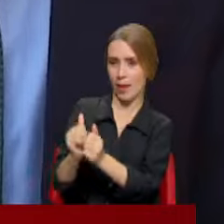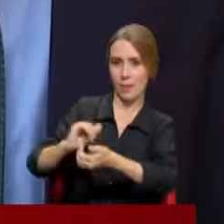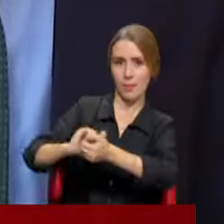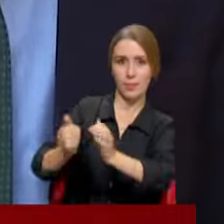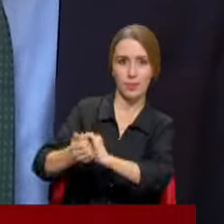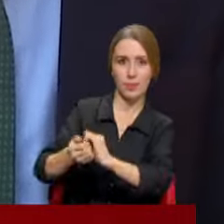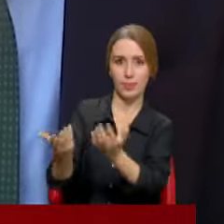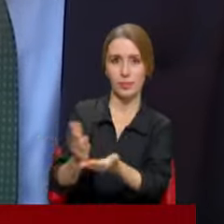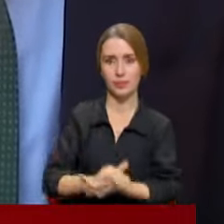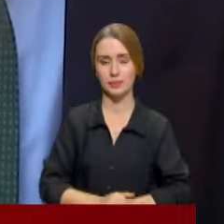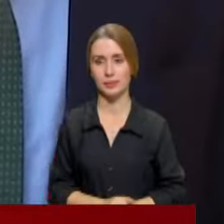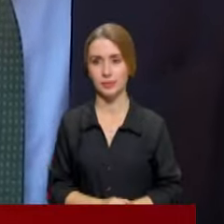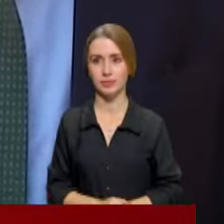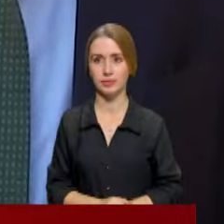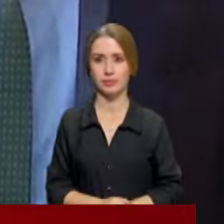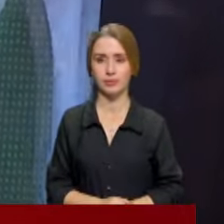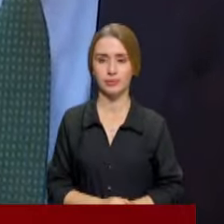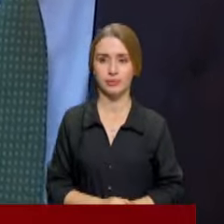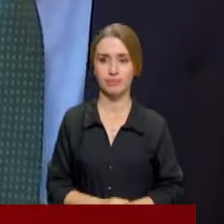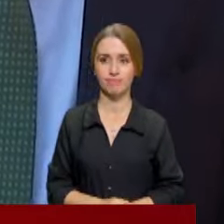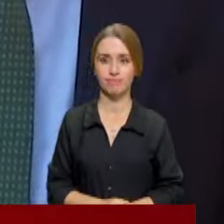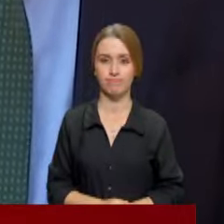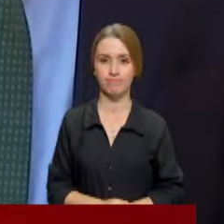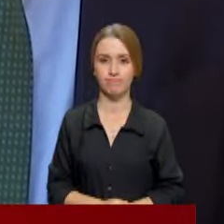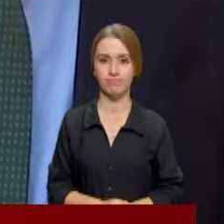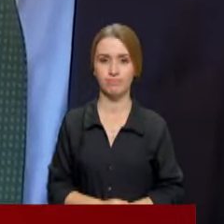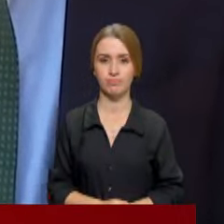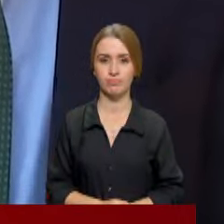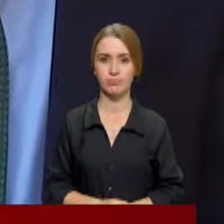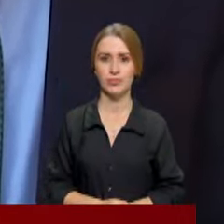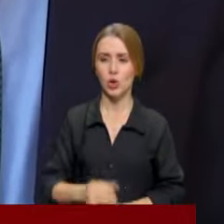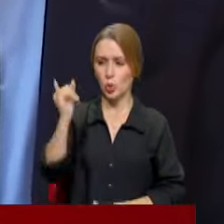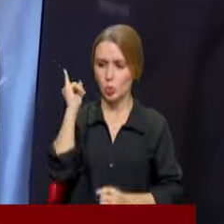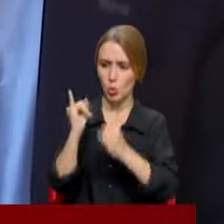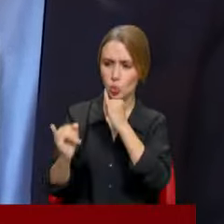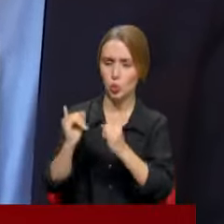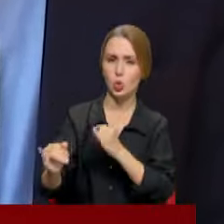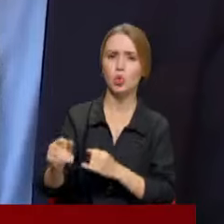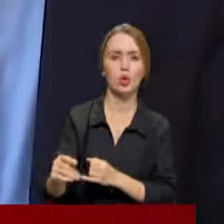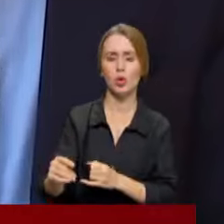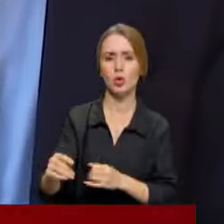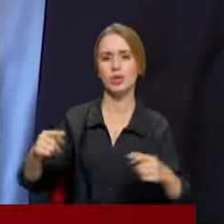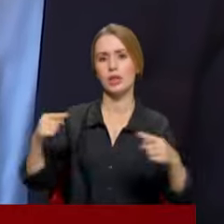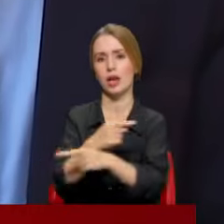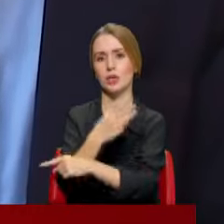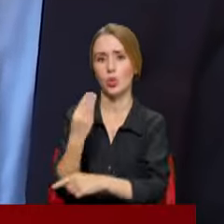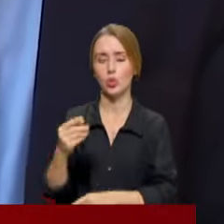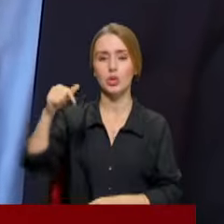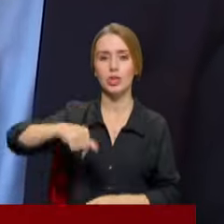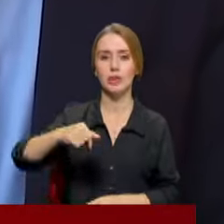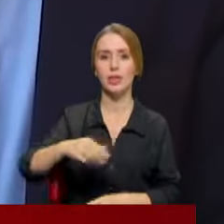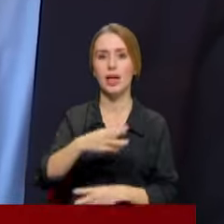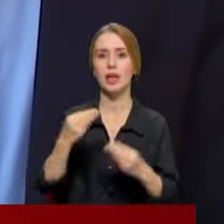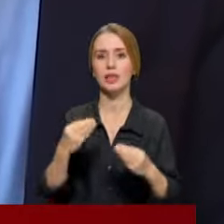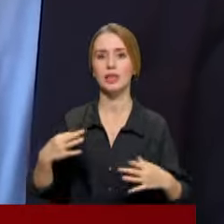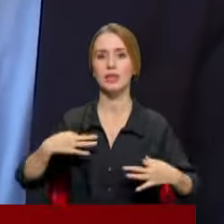yani. Böyle yapılan her kötülük tersine tepmiştir. Bunu bakın, bu ülkede şu anda en iyi